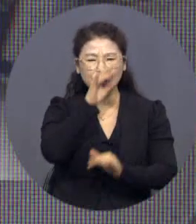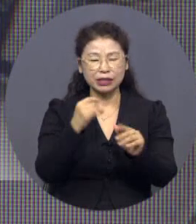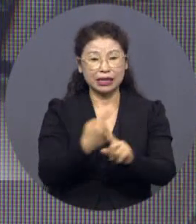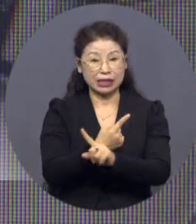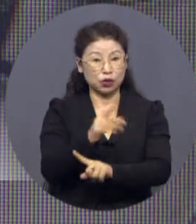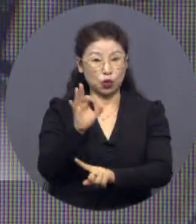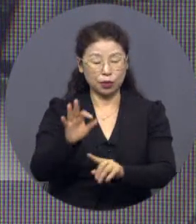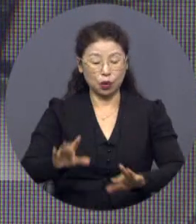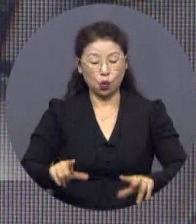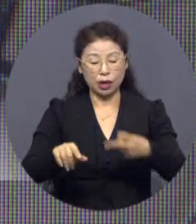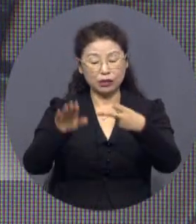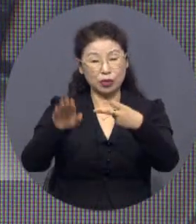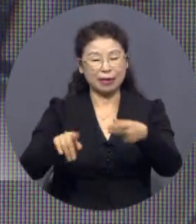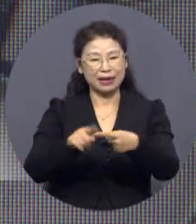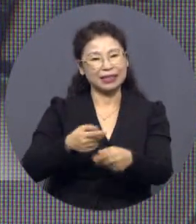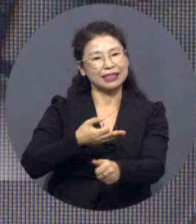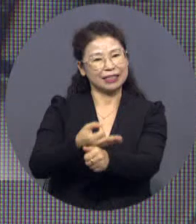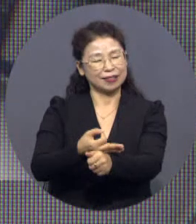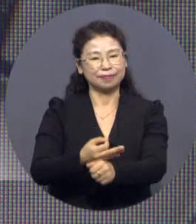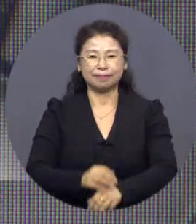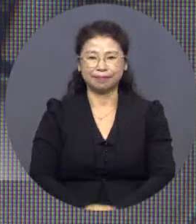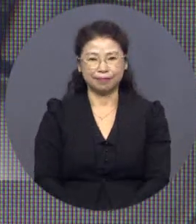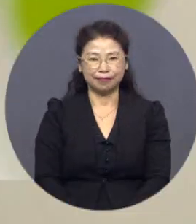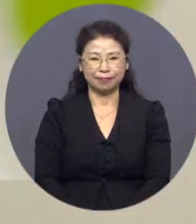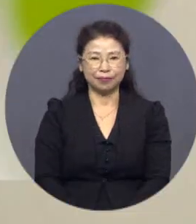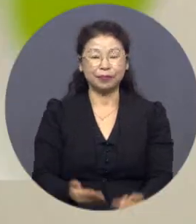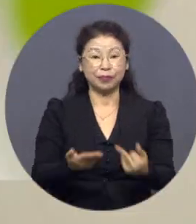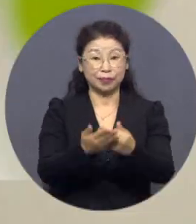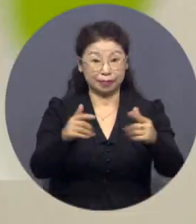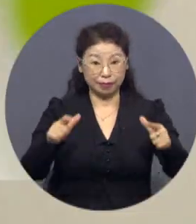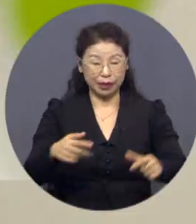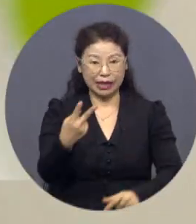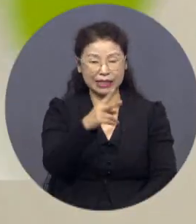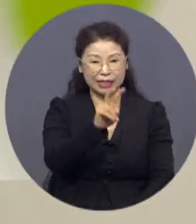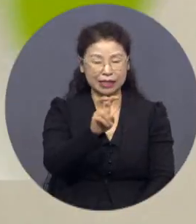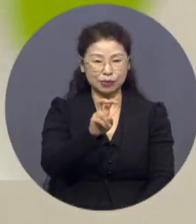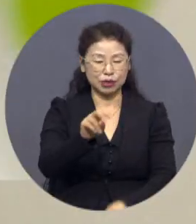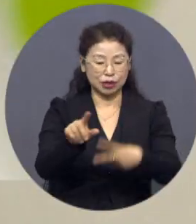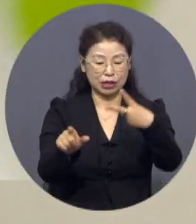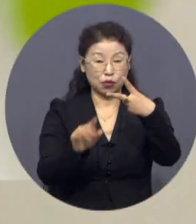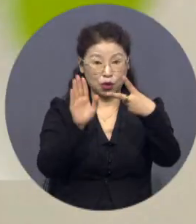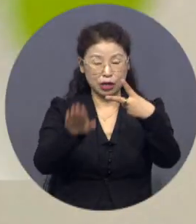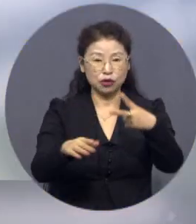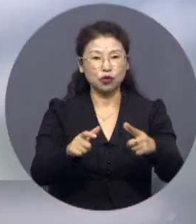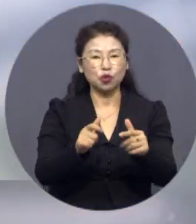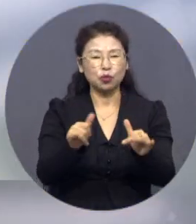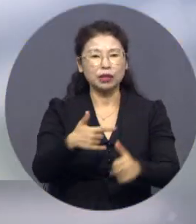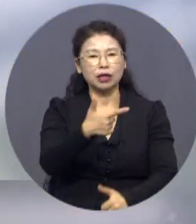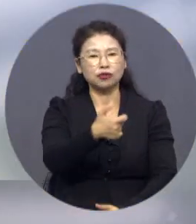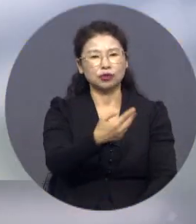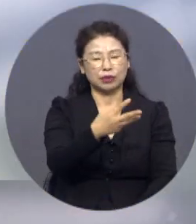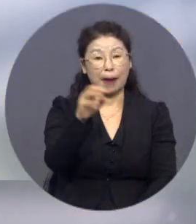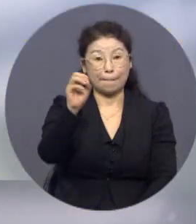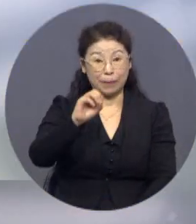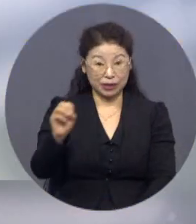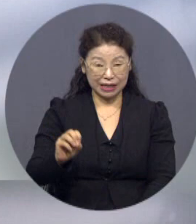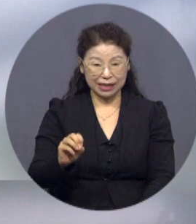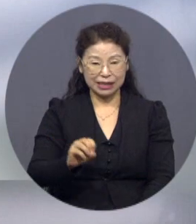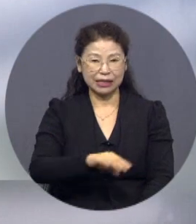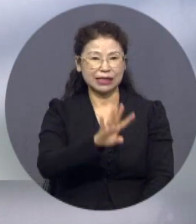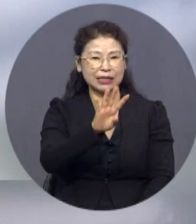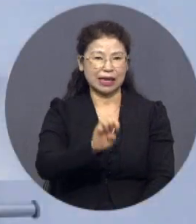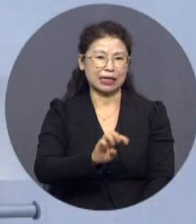환자 치료비는 올해 말까지 지원됩니다 제주역에서는 2020년 2월 이후 도민의 64%인